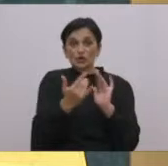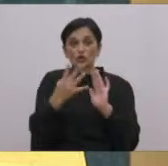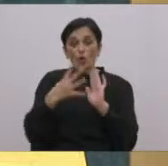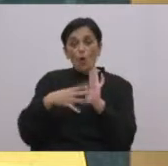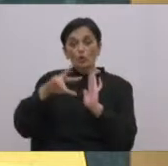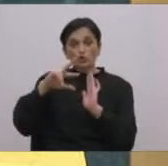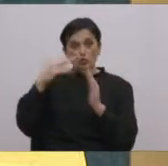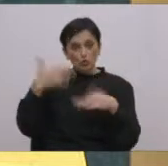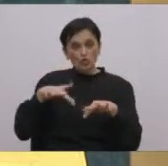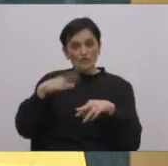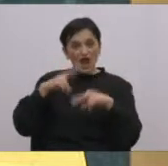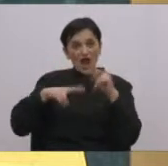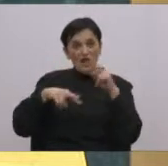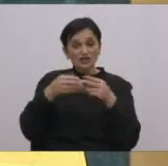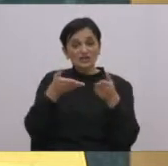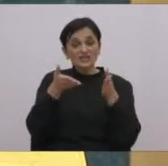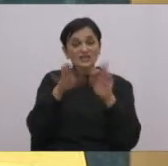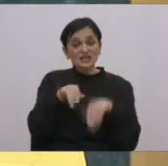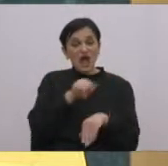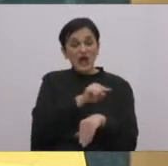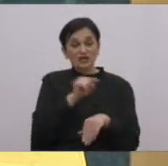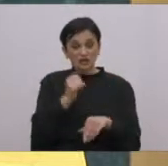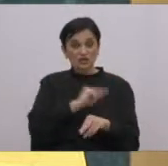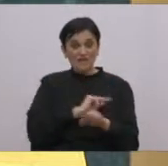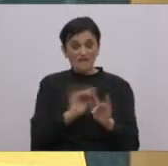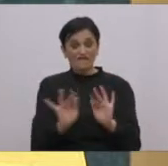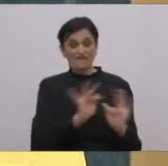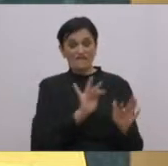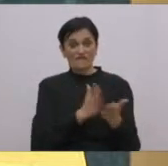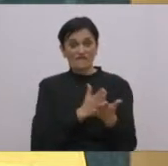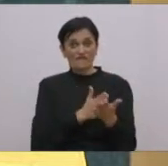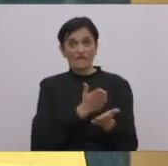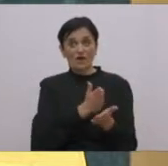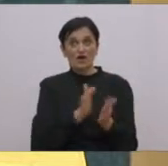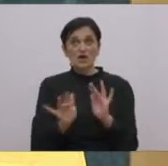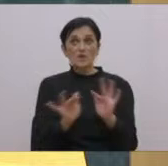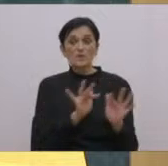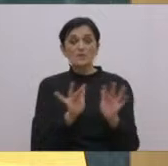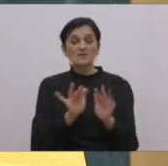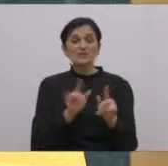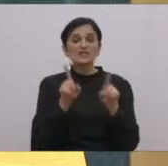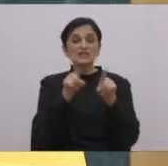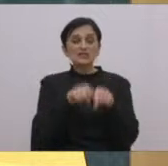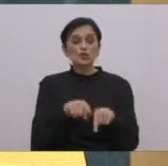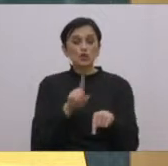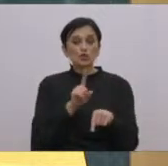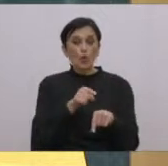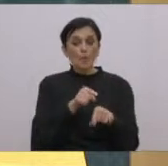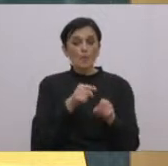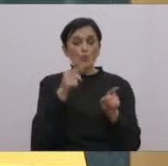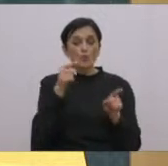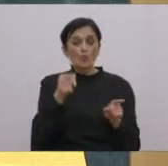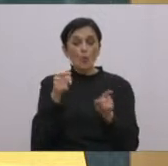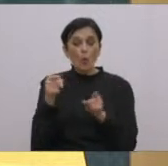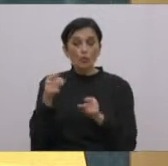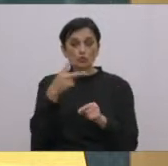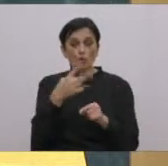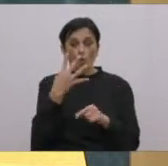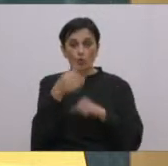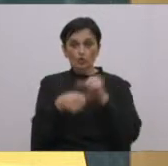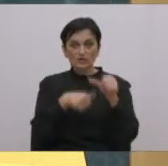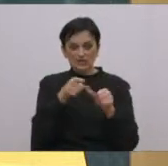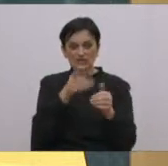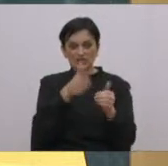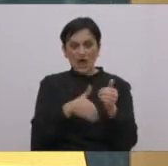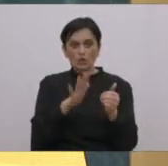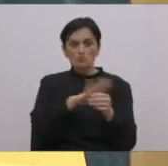უკვე აშენებულია და დანარჩენებზე სამუშაოები მიმდინარეობს იმ დაგვარად, რომ აღნიშნული მონაკვეთები უკვე 2024 წელს